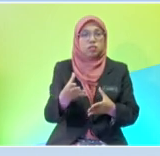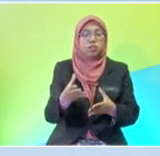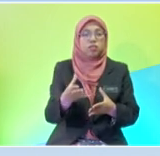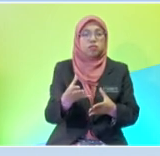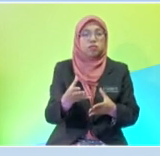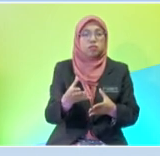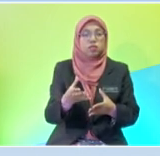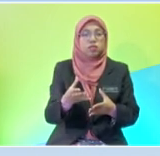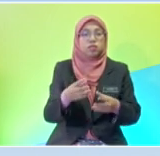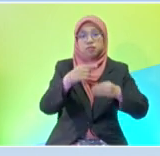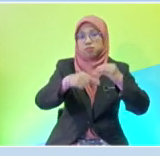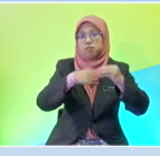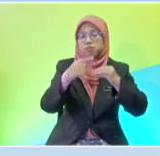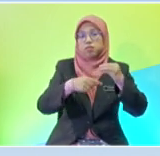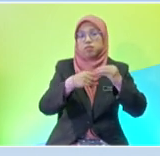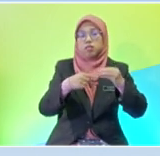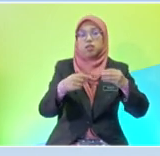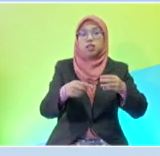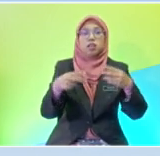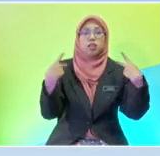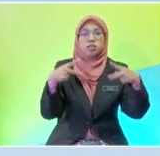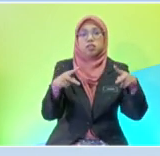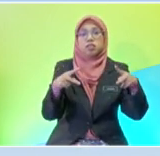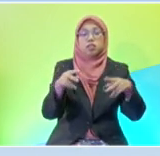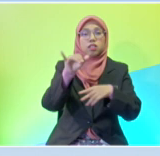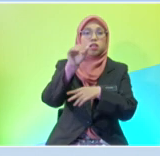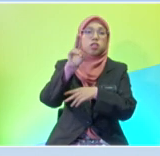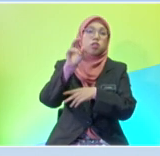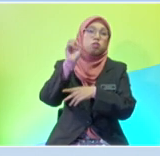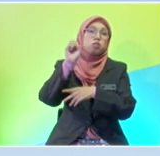Yusuf membeli perabot 2500